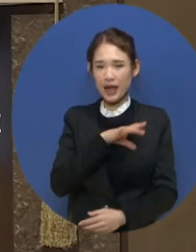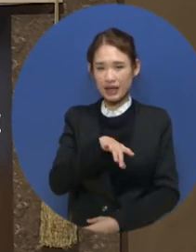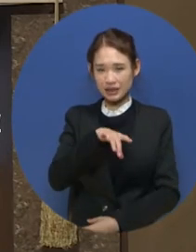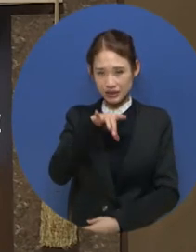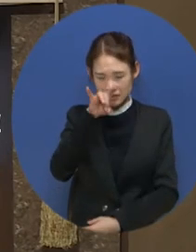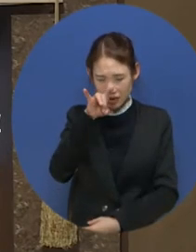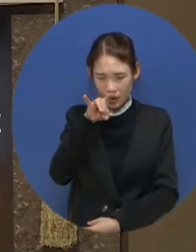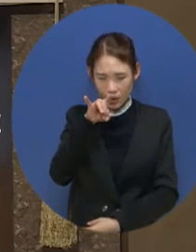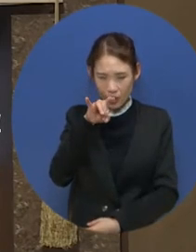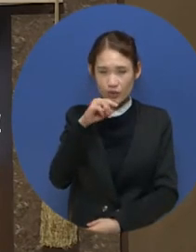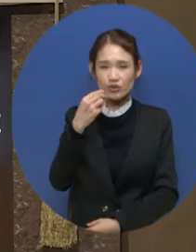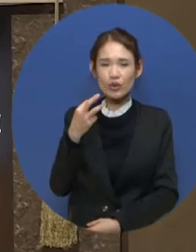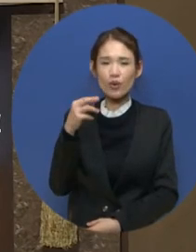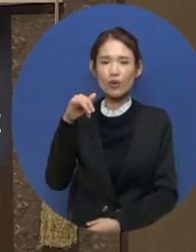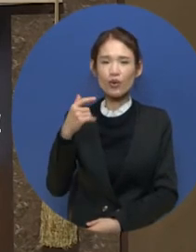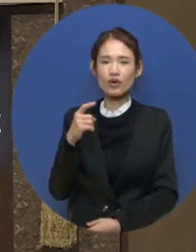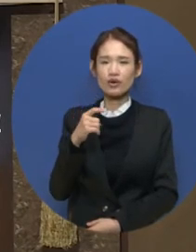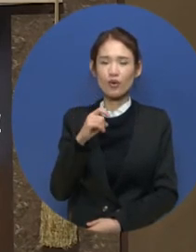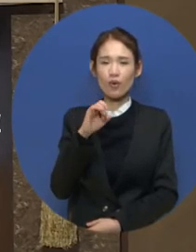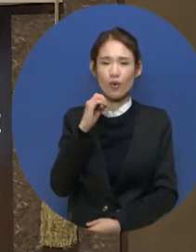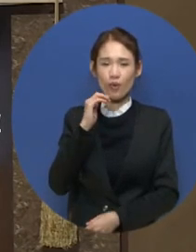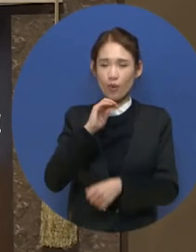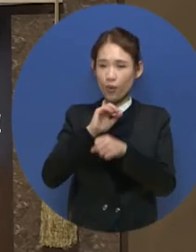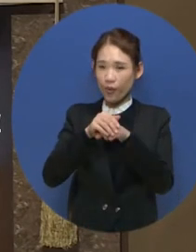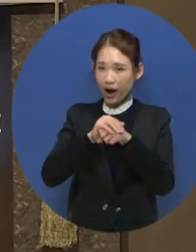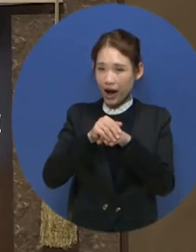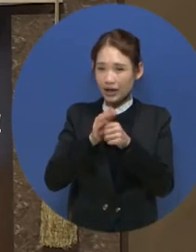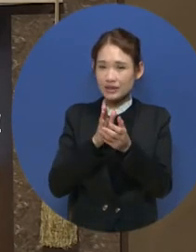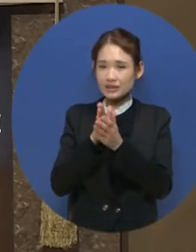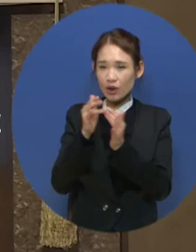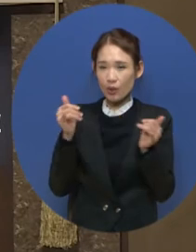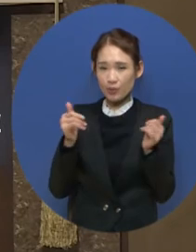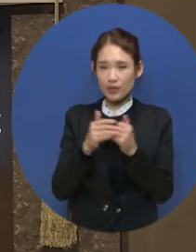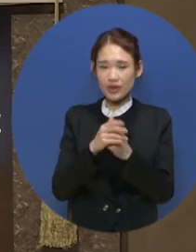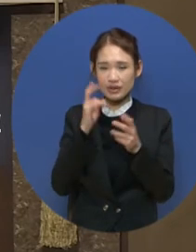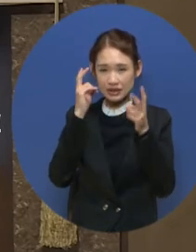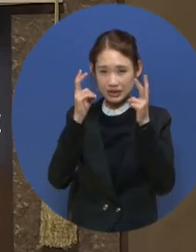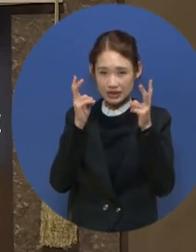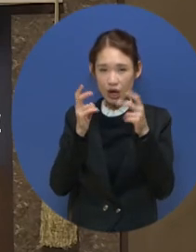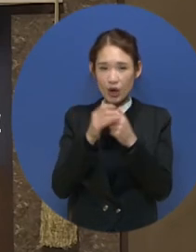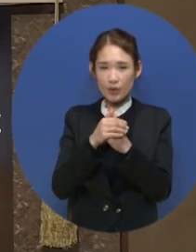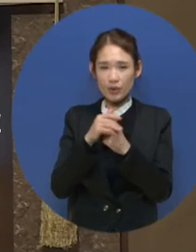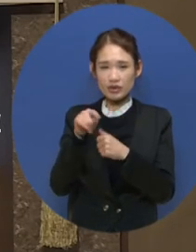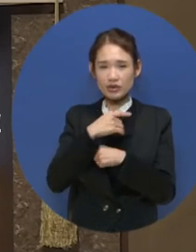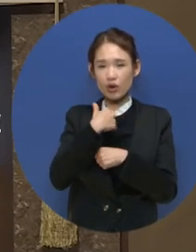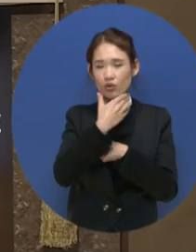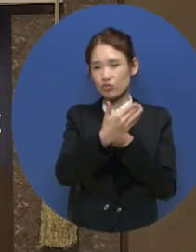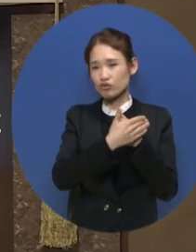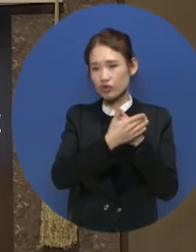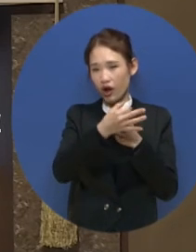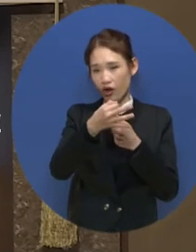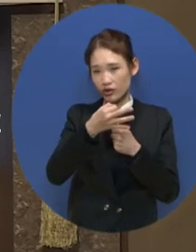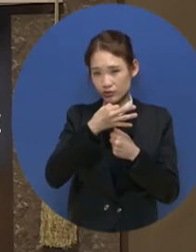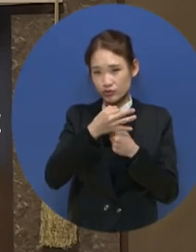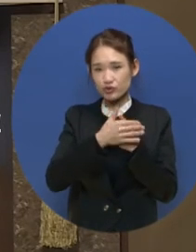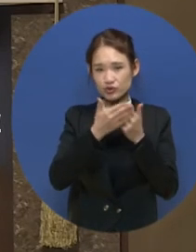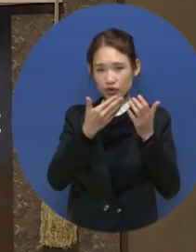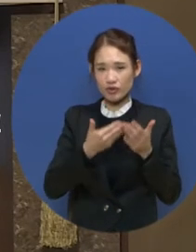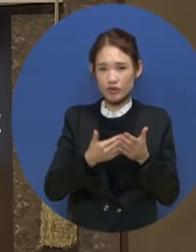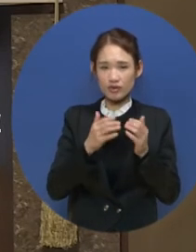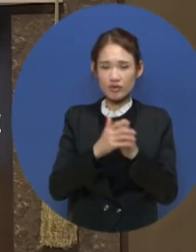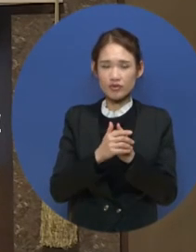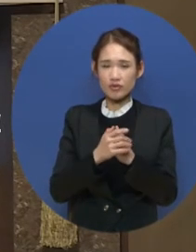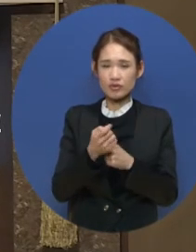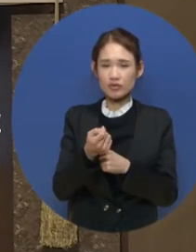돌 코리아 라는 그런 그 과일 전문 기업에서 저희 지그 후원금을 주셔서 그